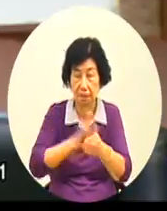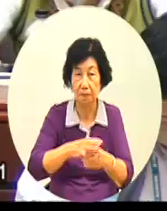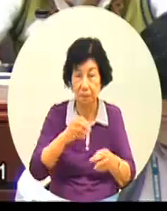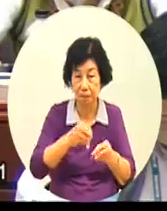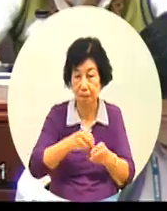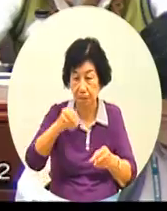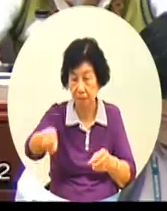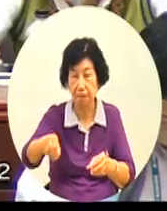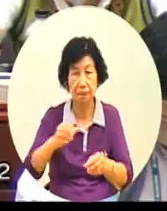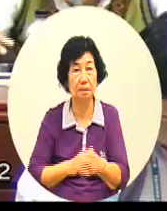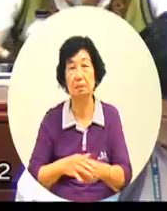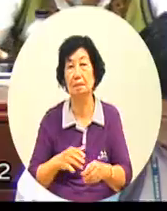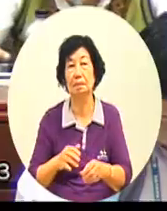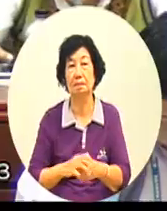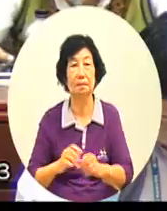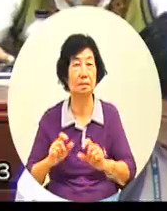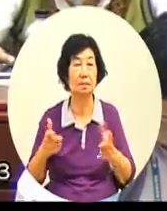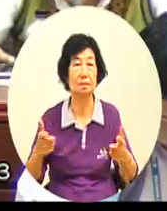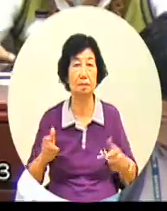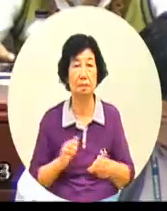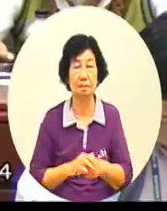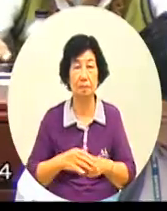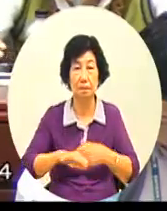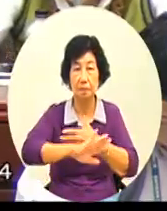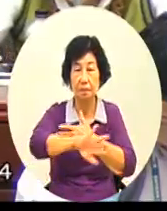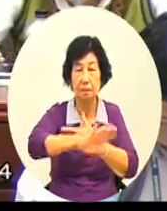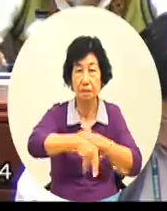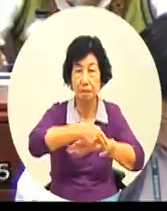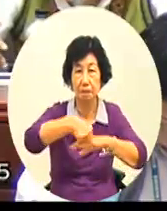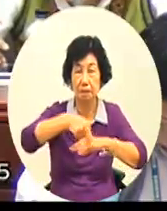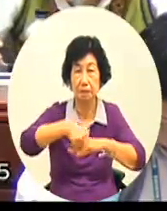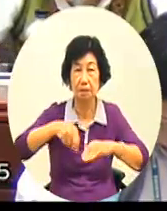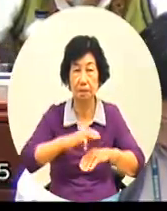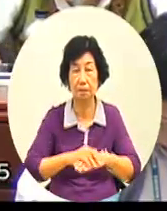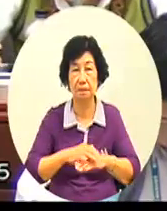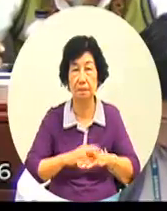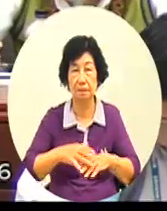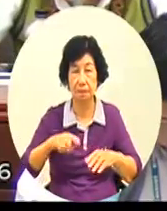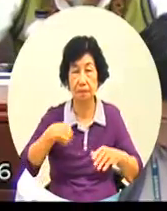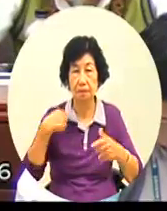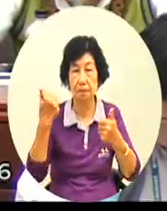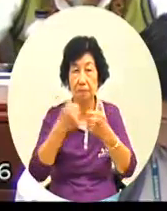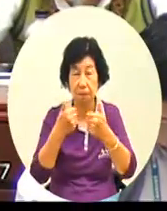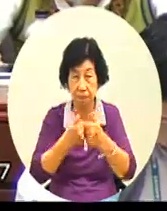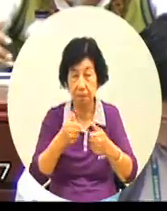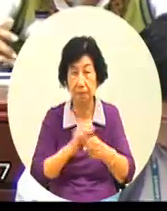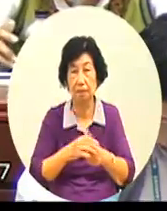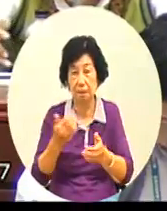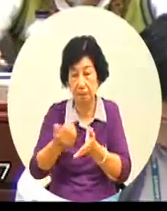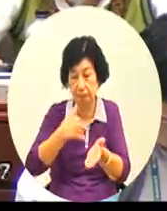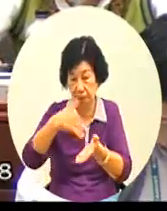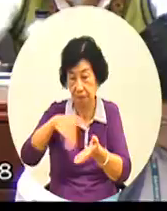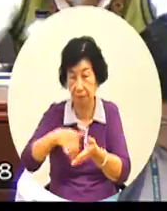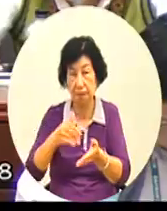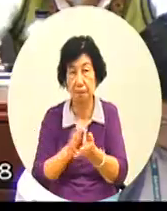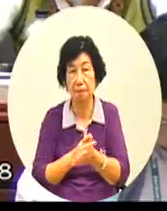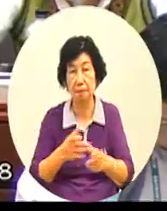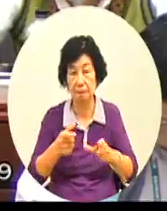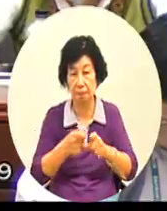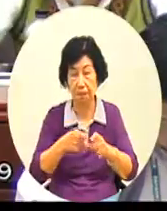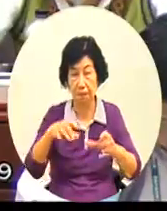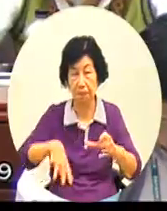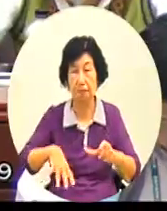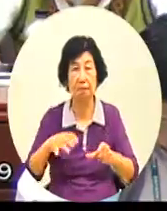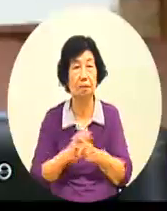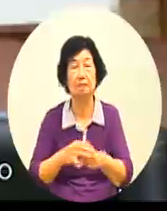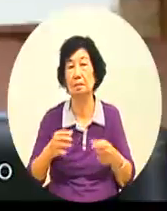哦， 请主委答复。 包演，他是编列在本会的年度预算里面，不是编列在区公所里面。 好，请